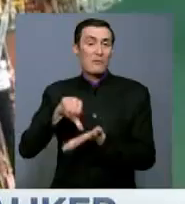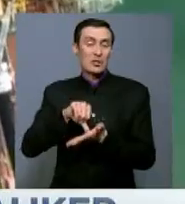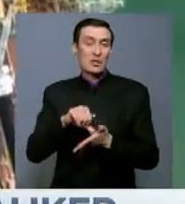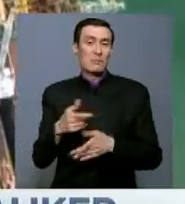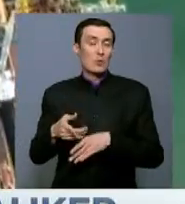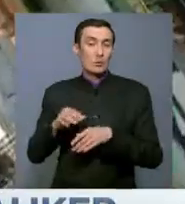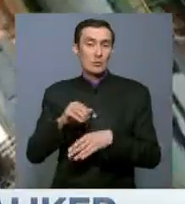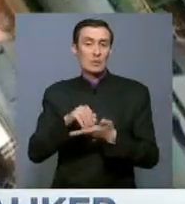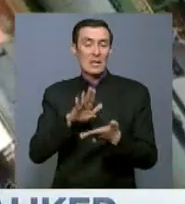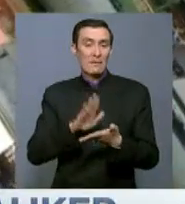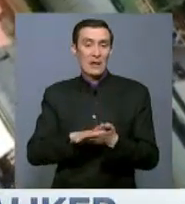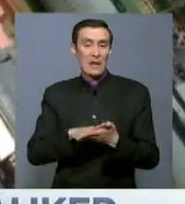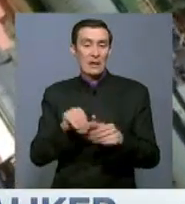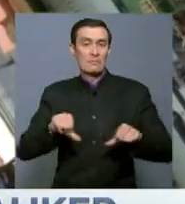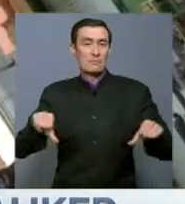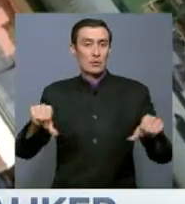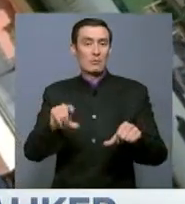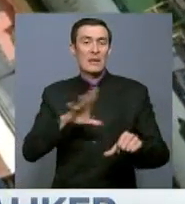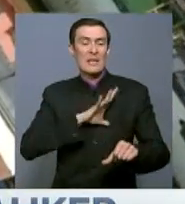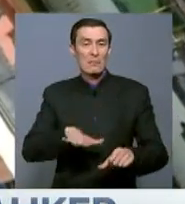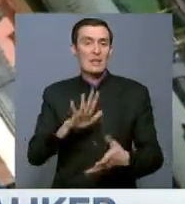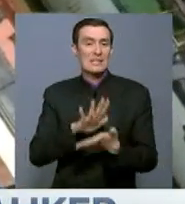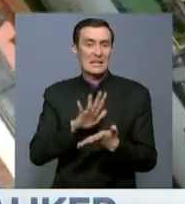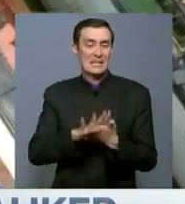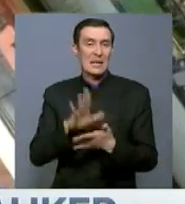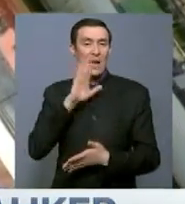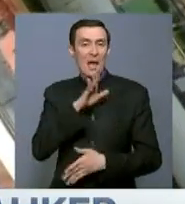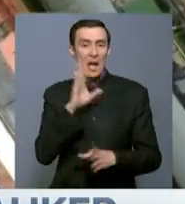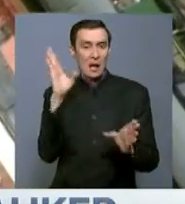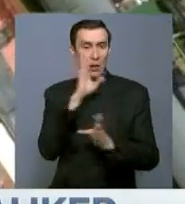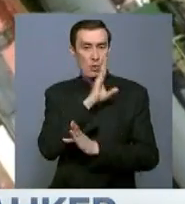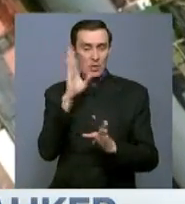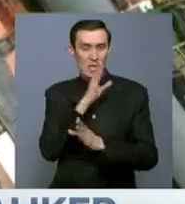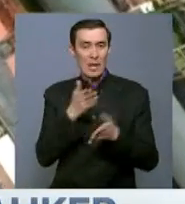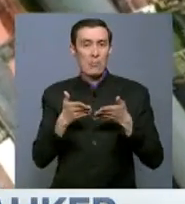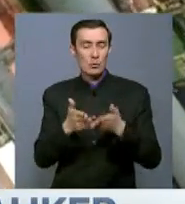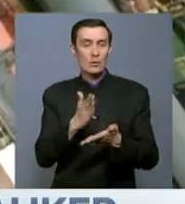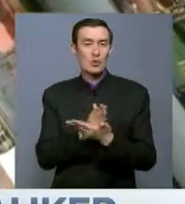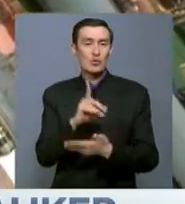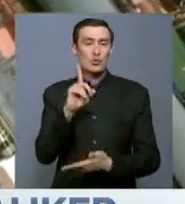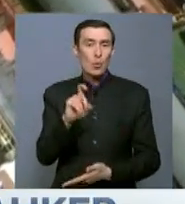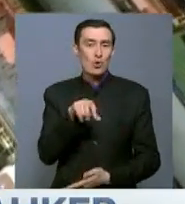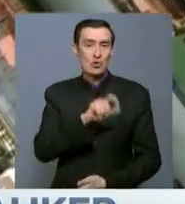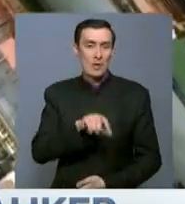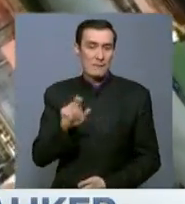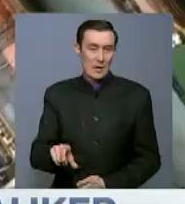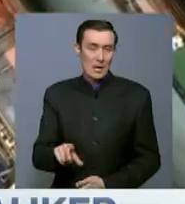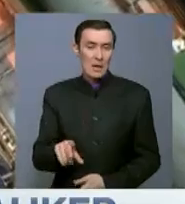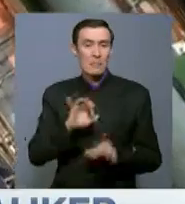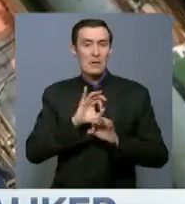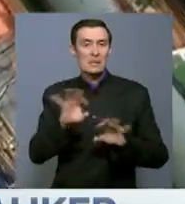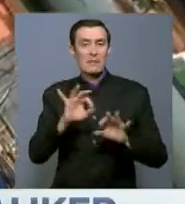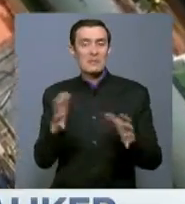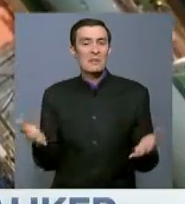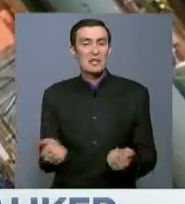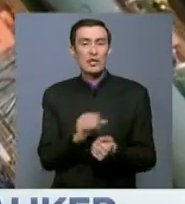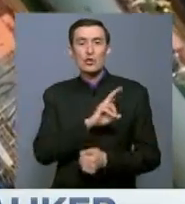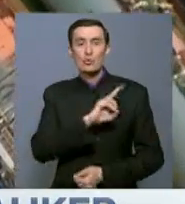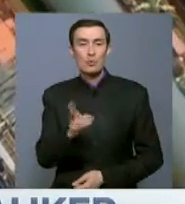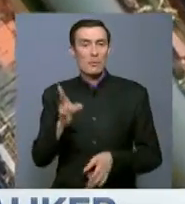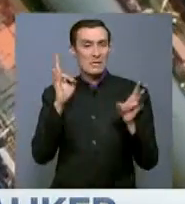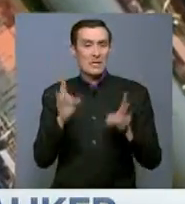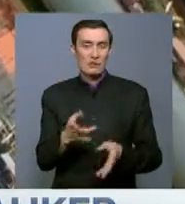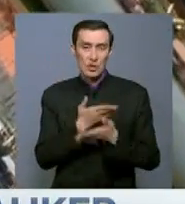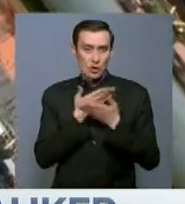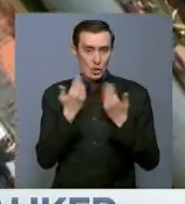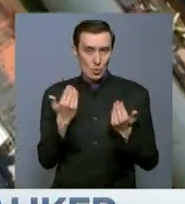пожарные установили подводные барьеры, чтобы не допустить загрязнения экологии. На борту судна находились до 100 человек. По словам спасателей, никто из них